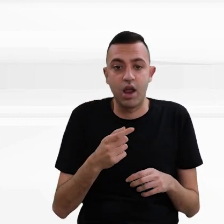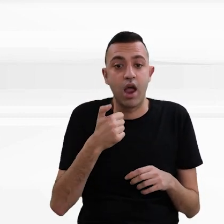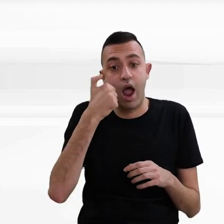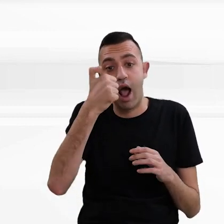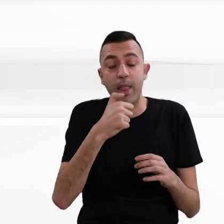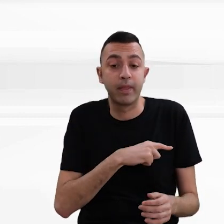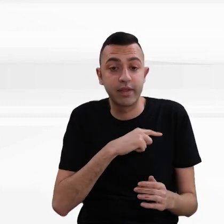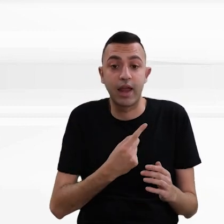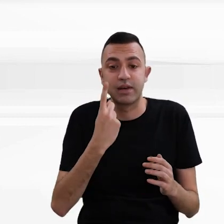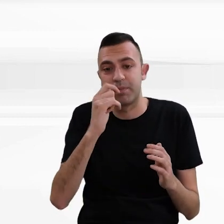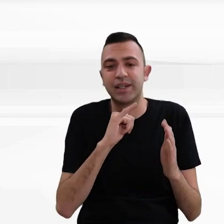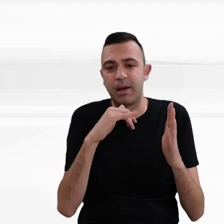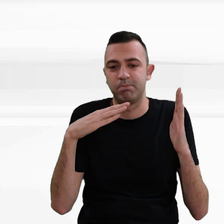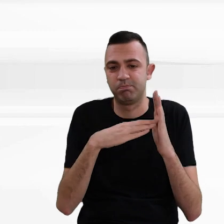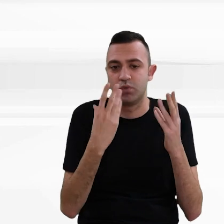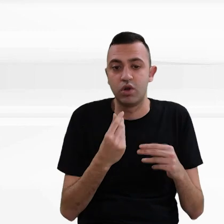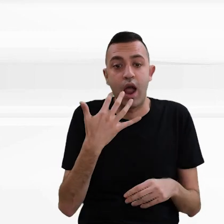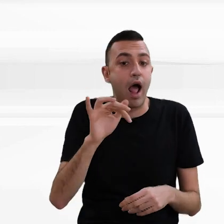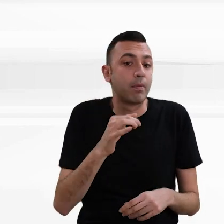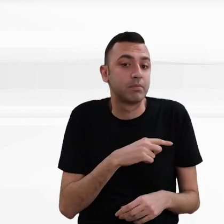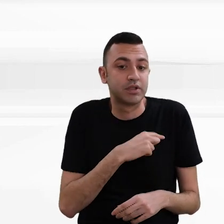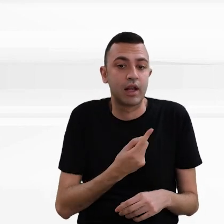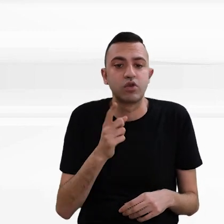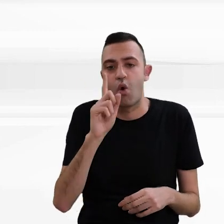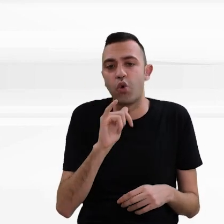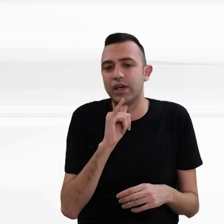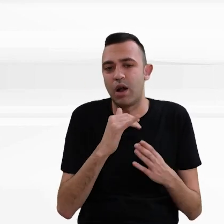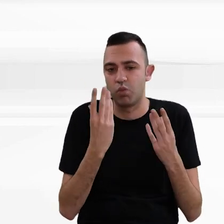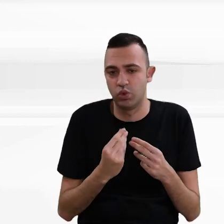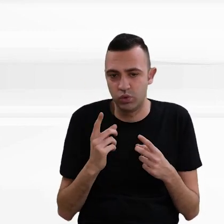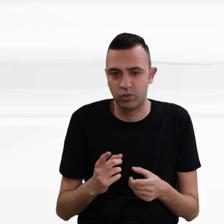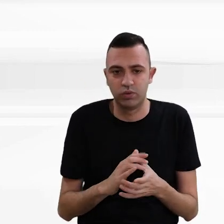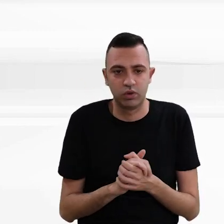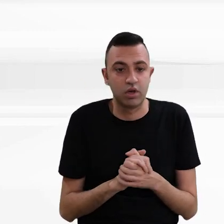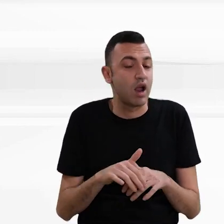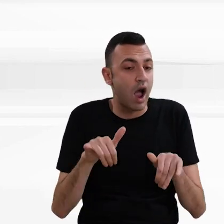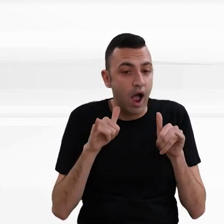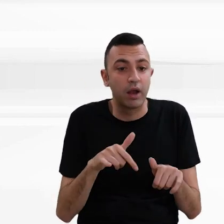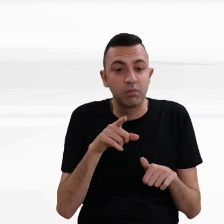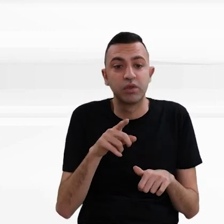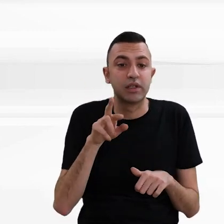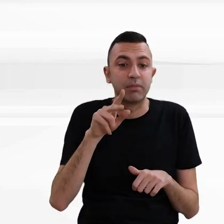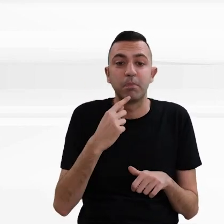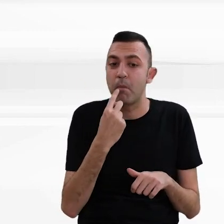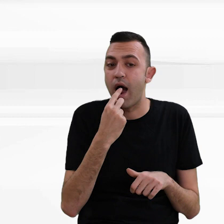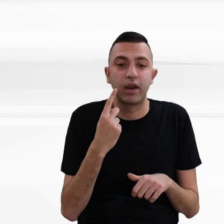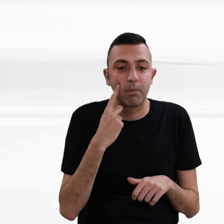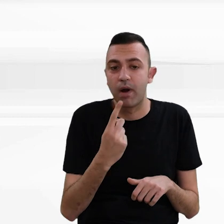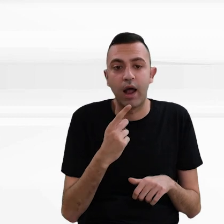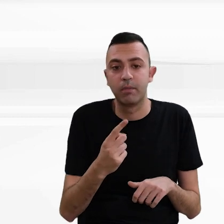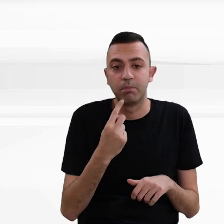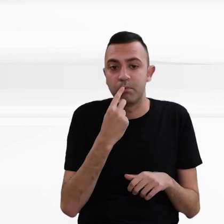altı dereceye bir gram tuz düşüyorsa 60 derece on gram düşecek aynı şekilde Makarnaya baktığımda